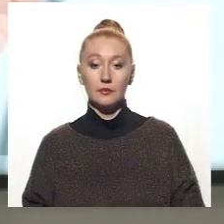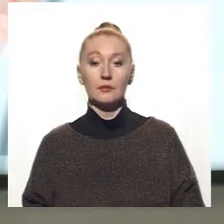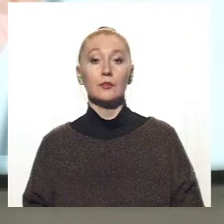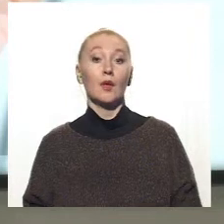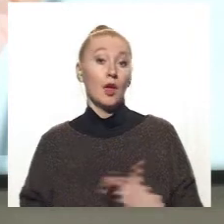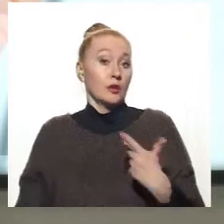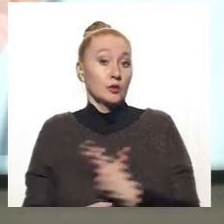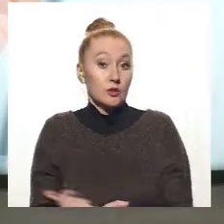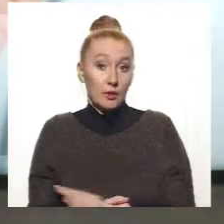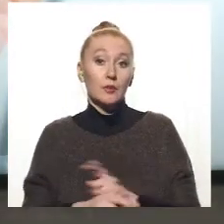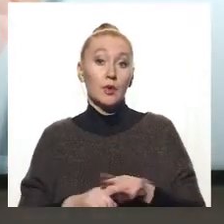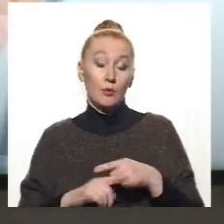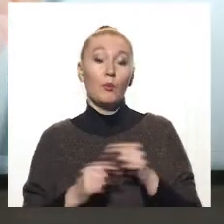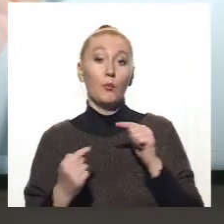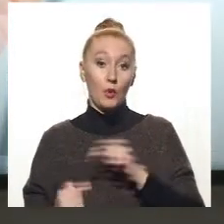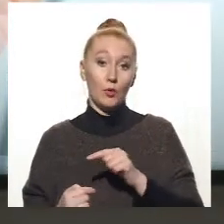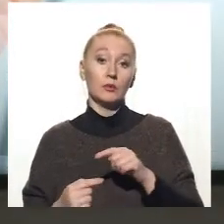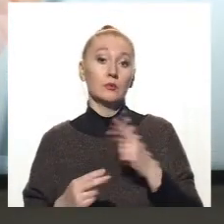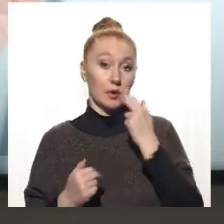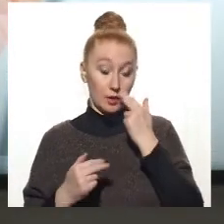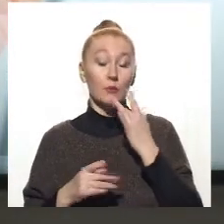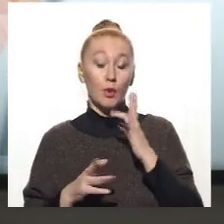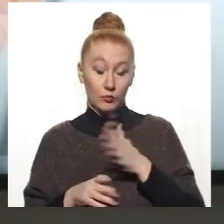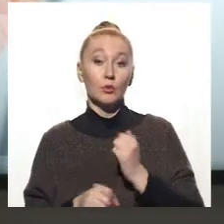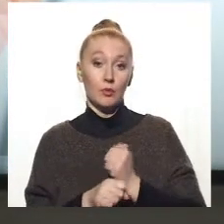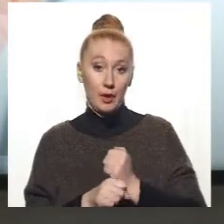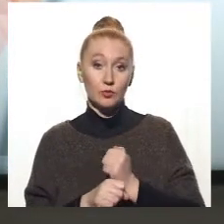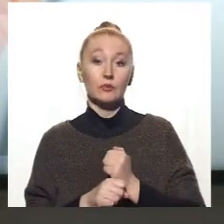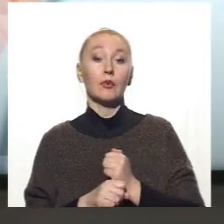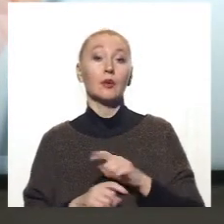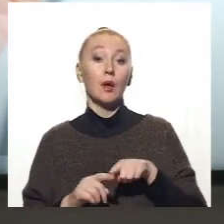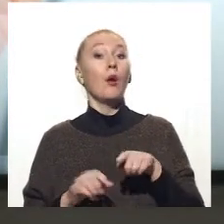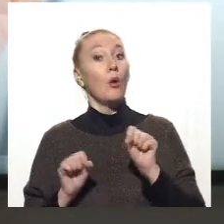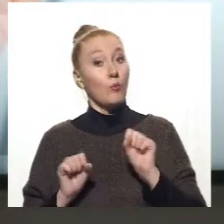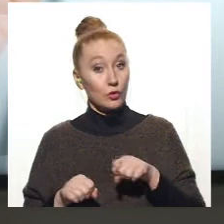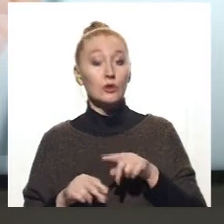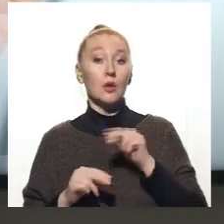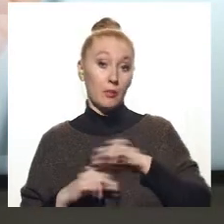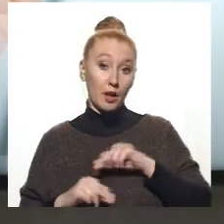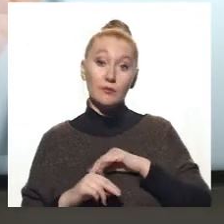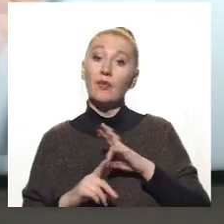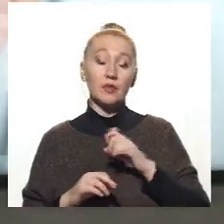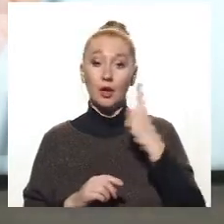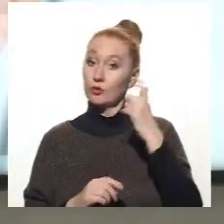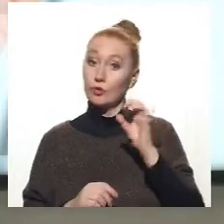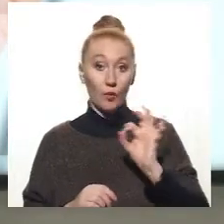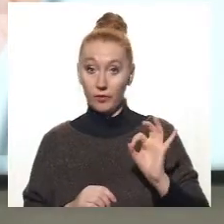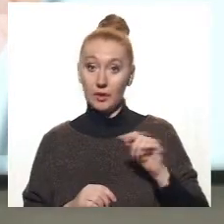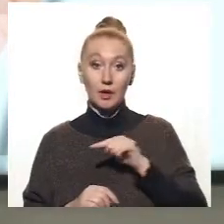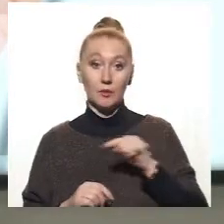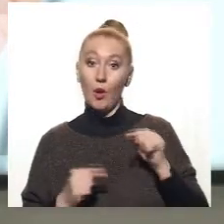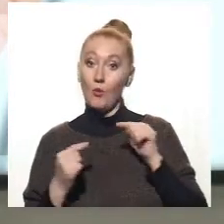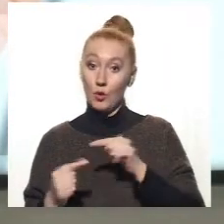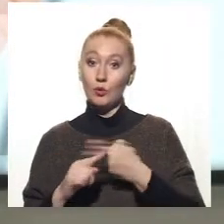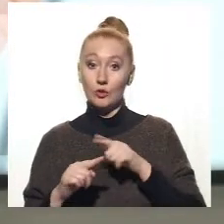Банальні щеплення проти грипу будуть працювати. Ще раз наголошую, вони, можливо, будуть працювати не на 100% проти цього